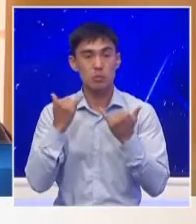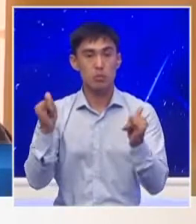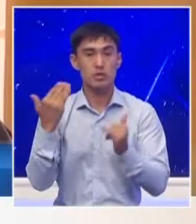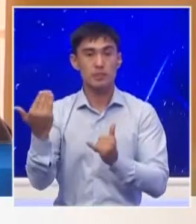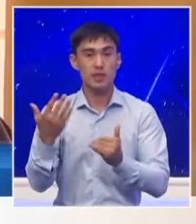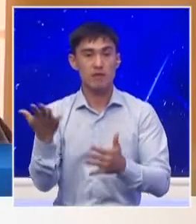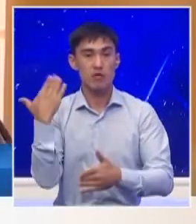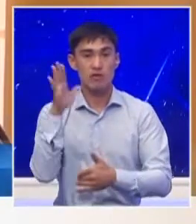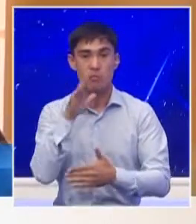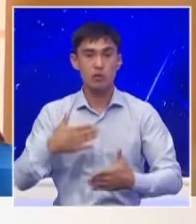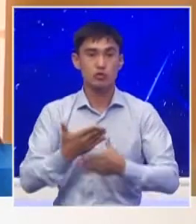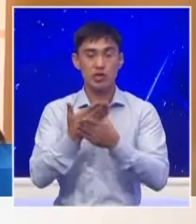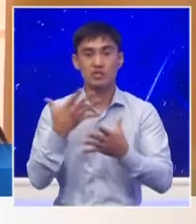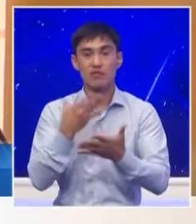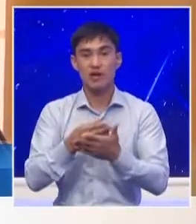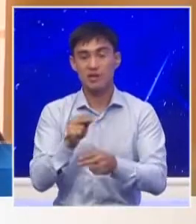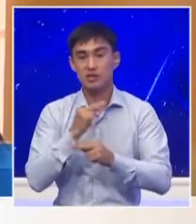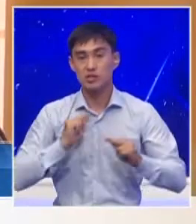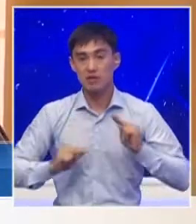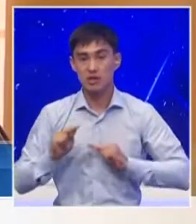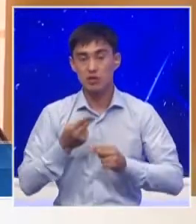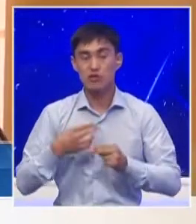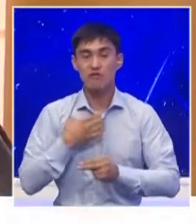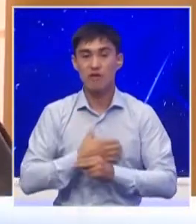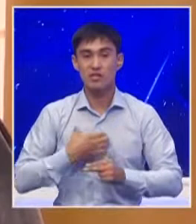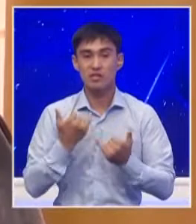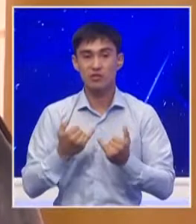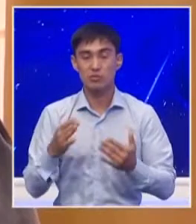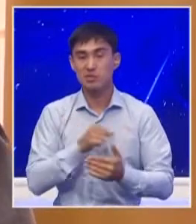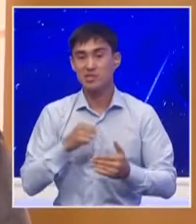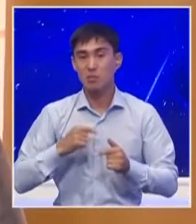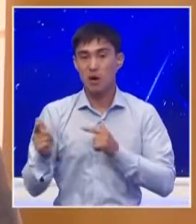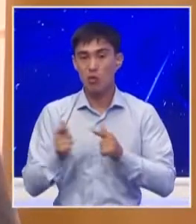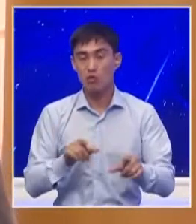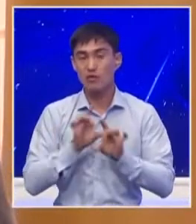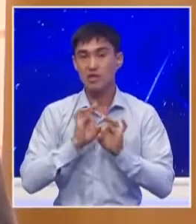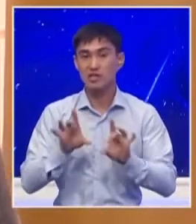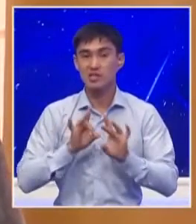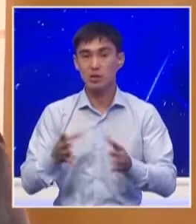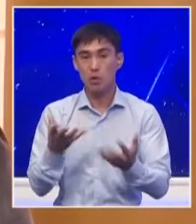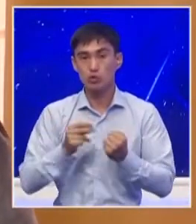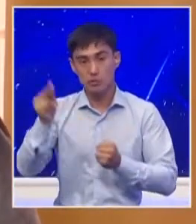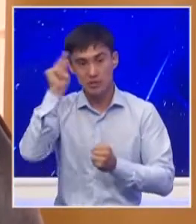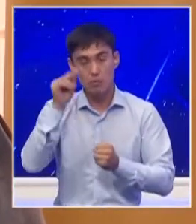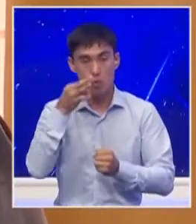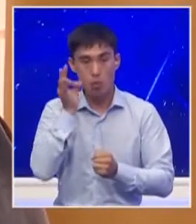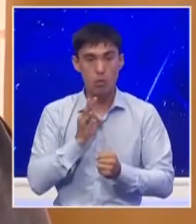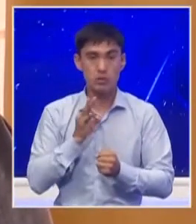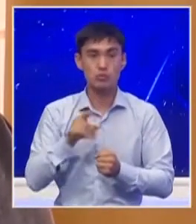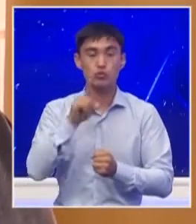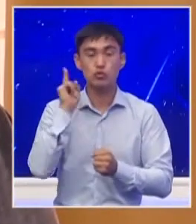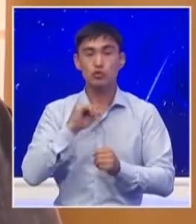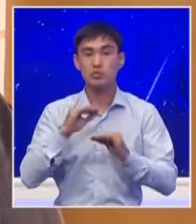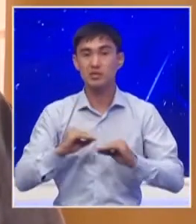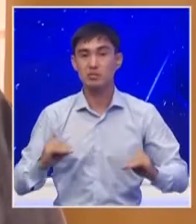мы получали поддержку от своих наставников это очень важно сегодня мы сами готовы делиться полученными знаниями и опытом с юными